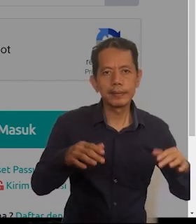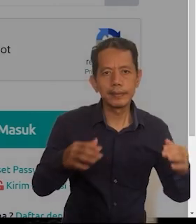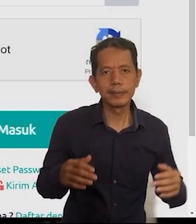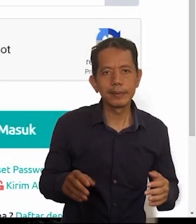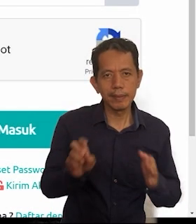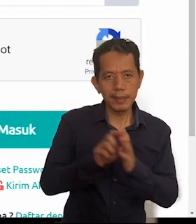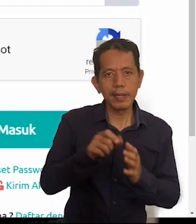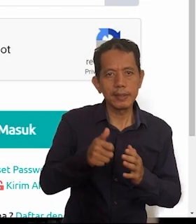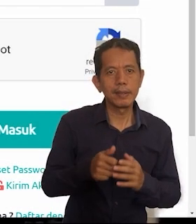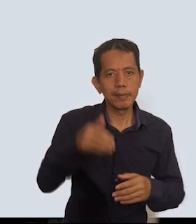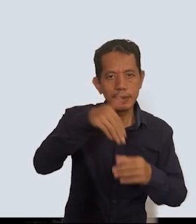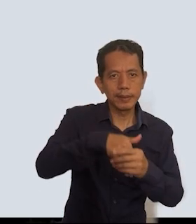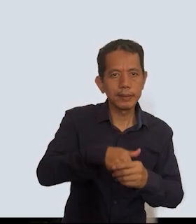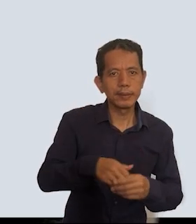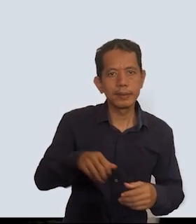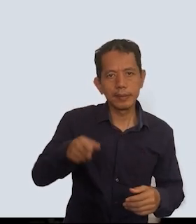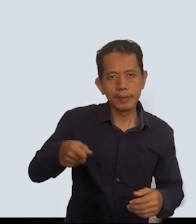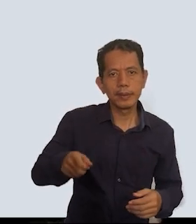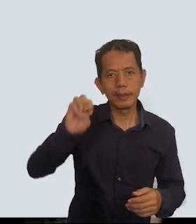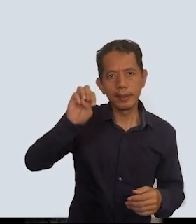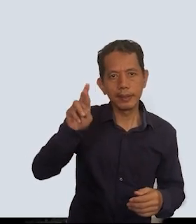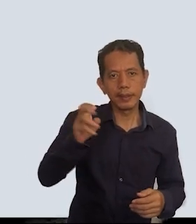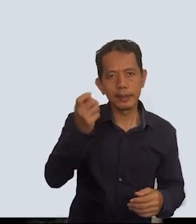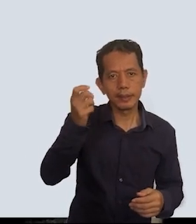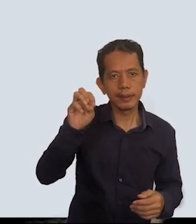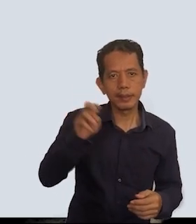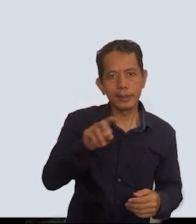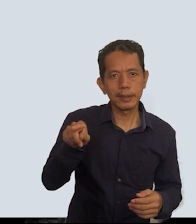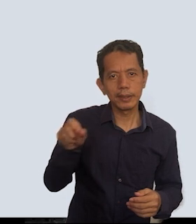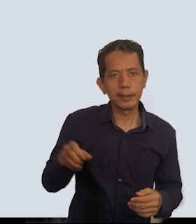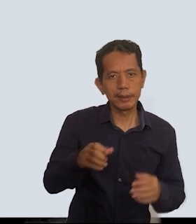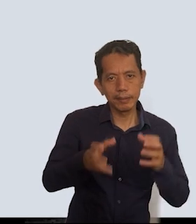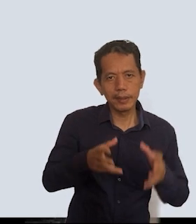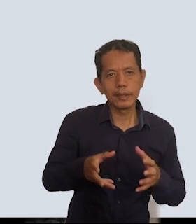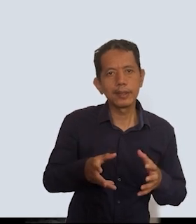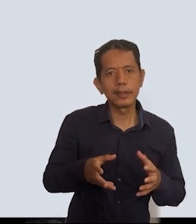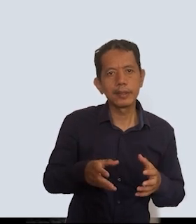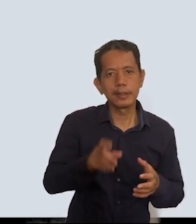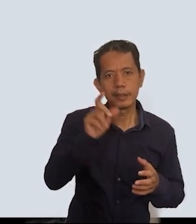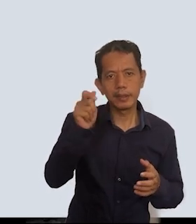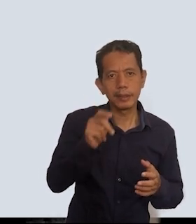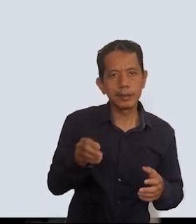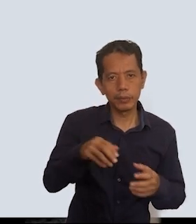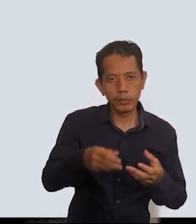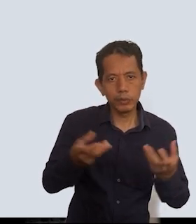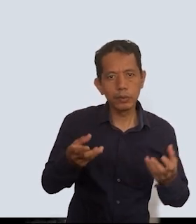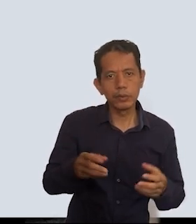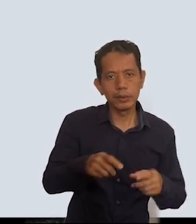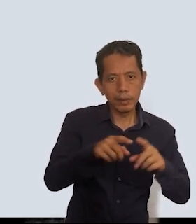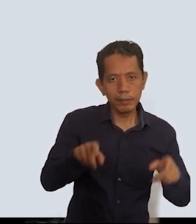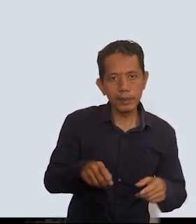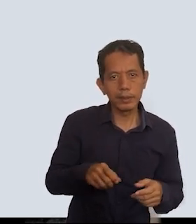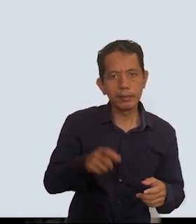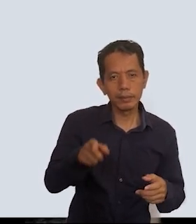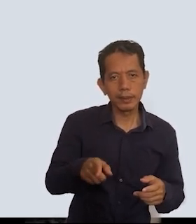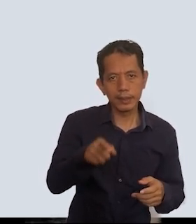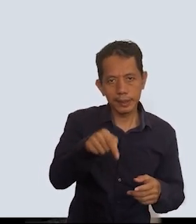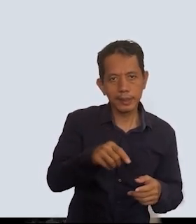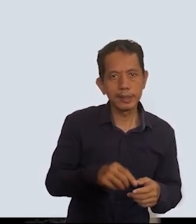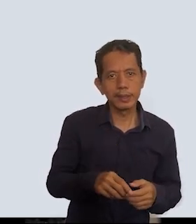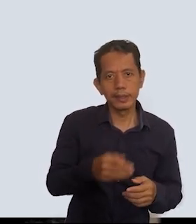Setelah berhasil masuk di aplikasi Era Terang, maka akan muncul tampilan seperti